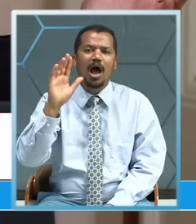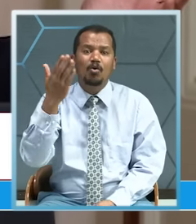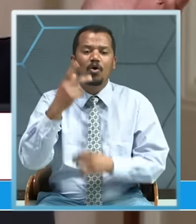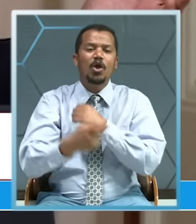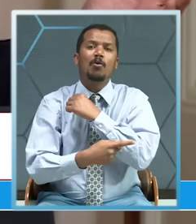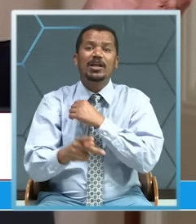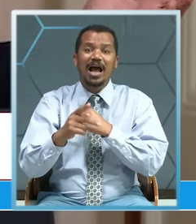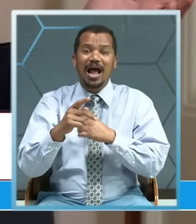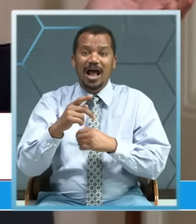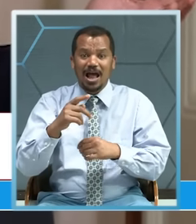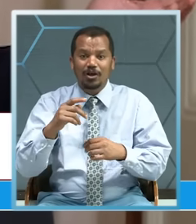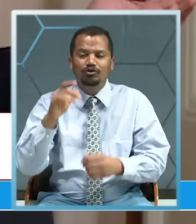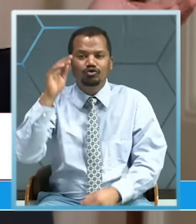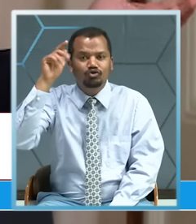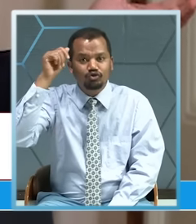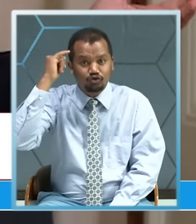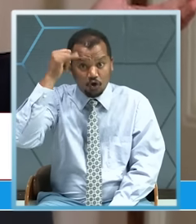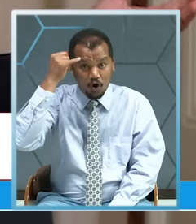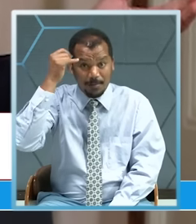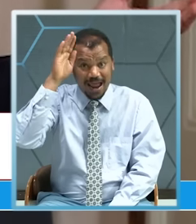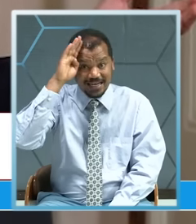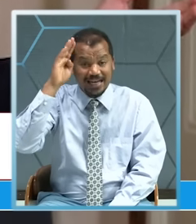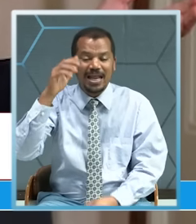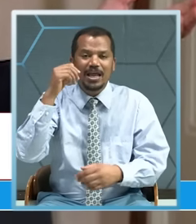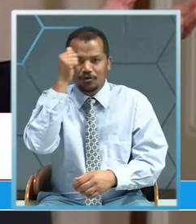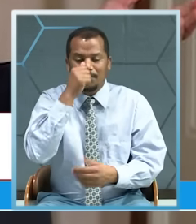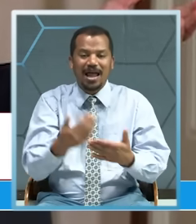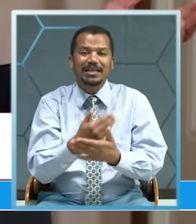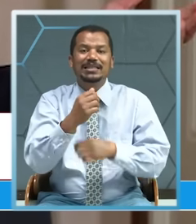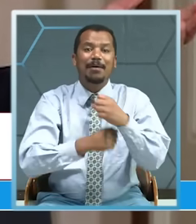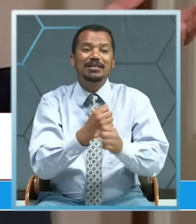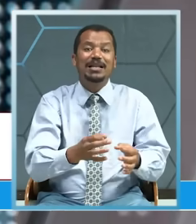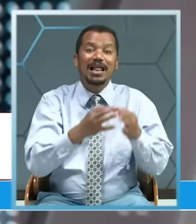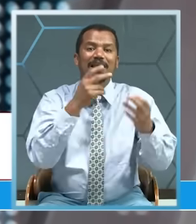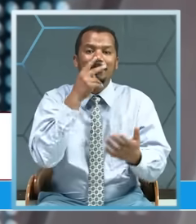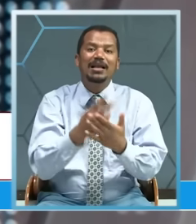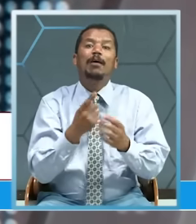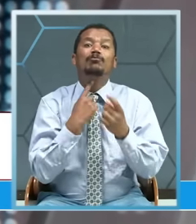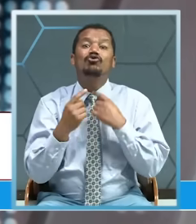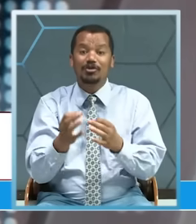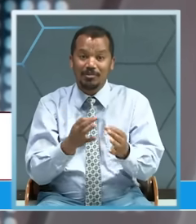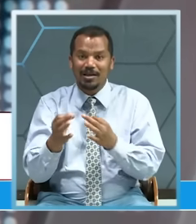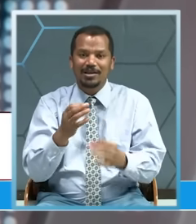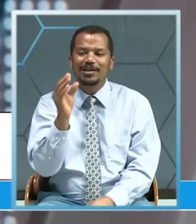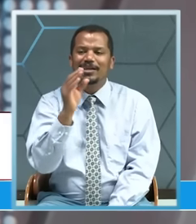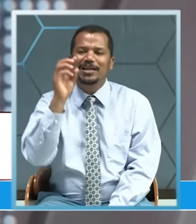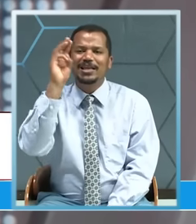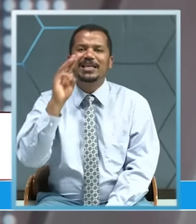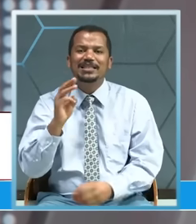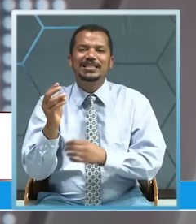ቦራጎ የተባሉ የፖለቲካ ተንታኝ ጆ ባይደን የኢትዮጵያን አዲስ አመት በማስመልከት ላስተላለፉት የመልካም ምኞት